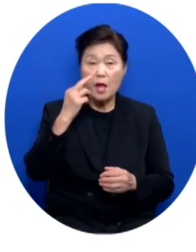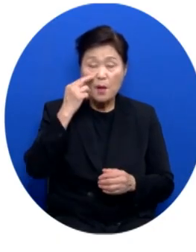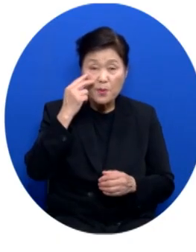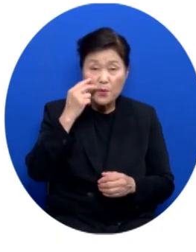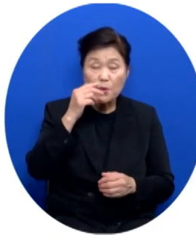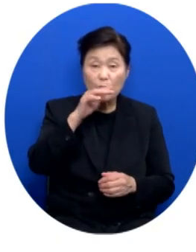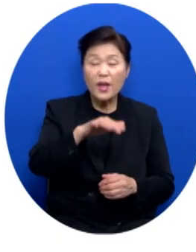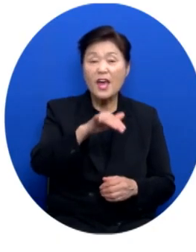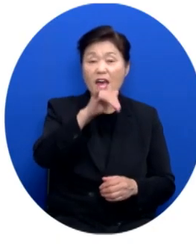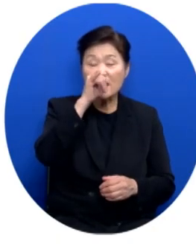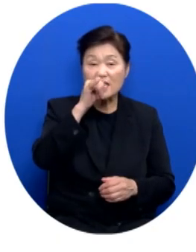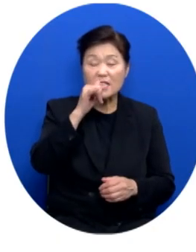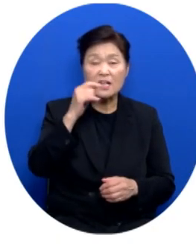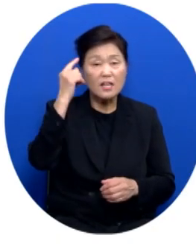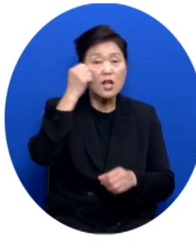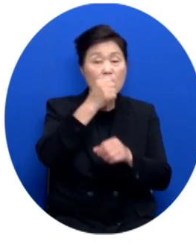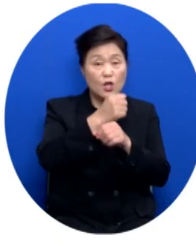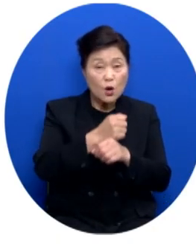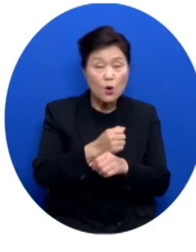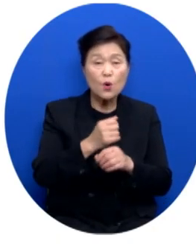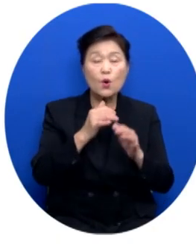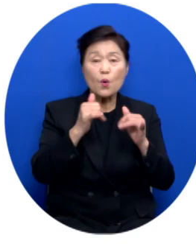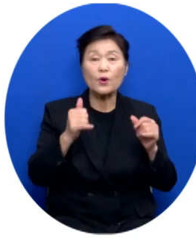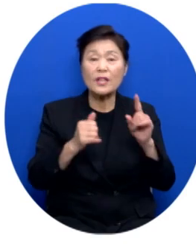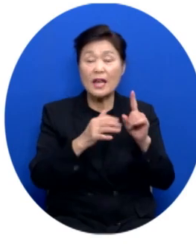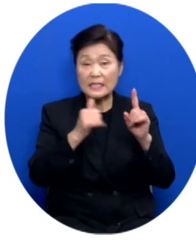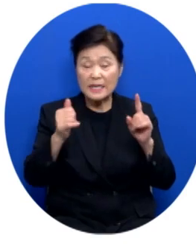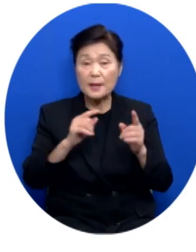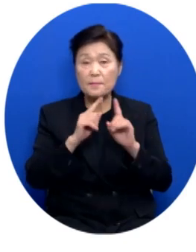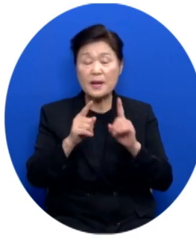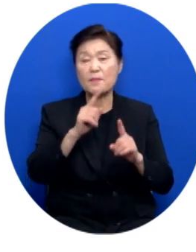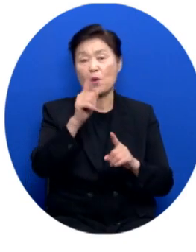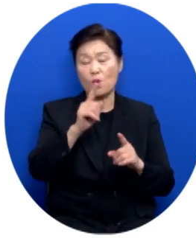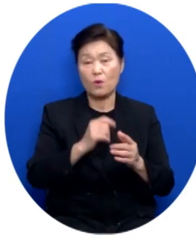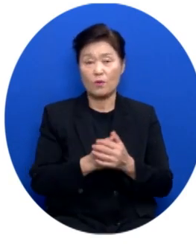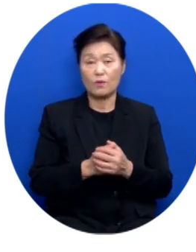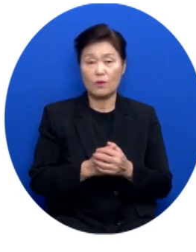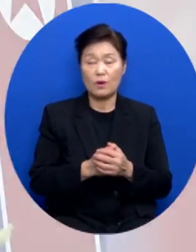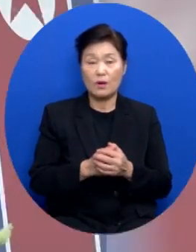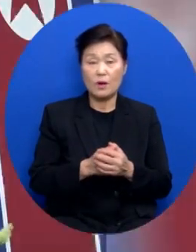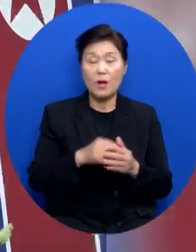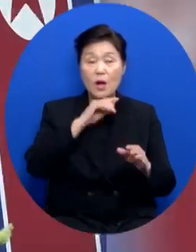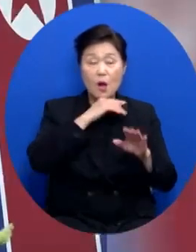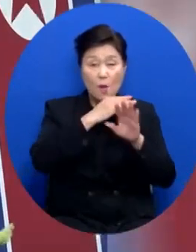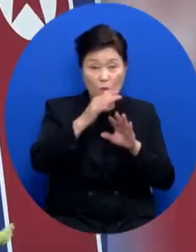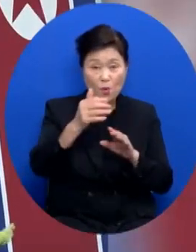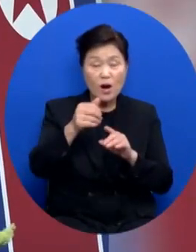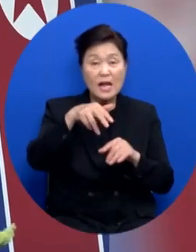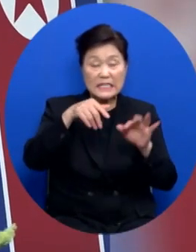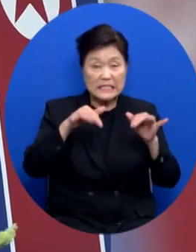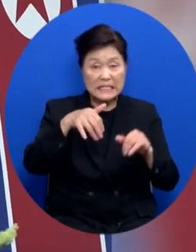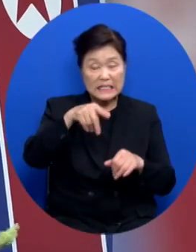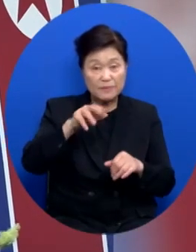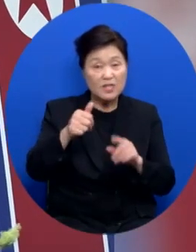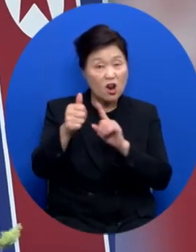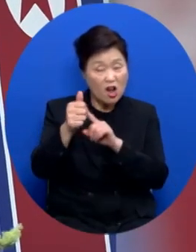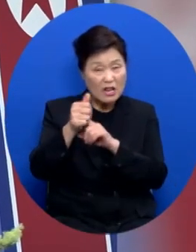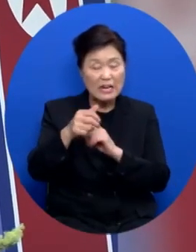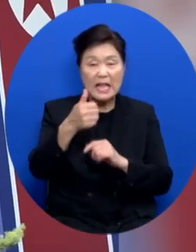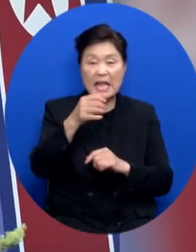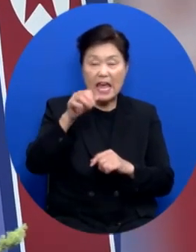싱크탱크 스팀슨 센터의 로버트 매닝 선임연구원은 김정은 북한 국무위원장이 핵 보유를